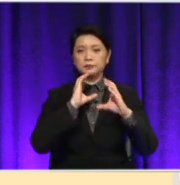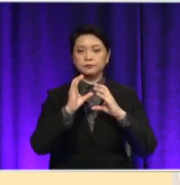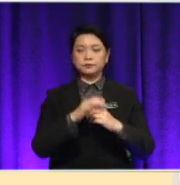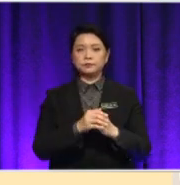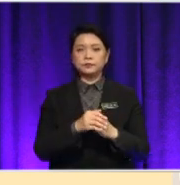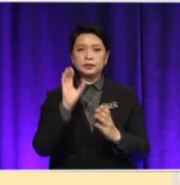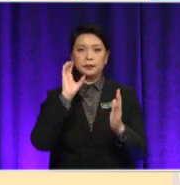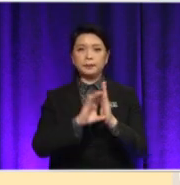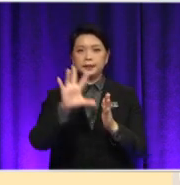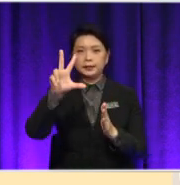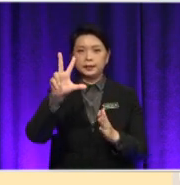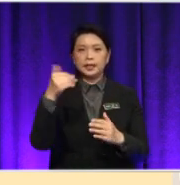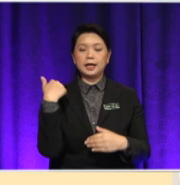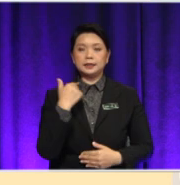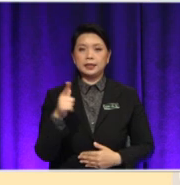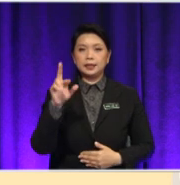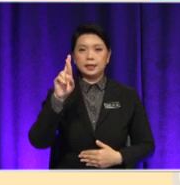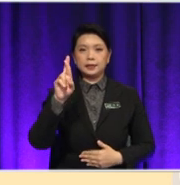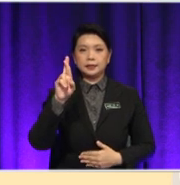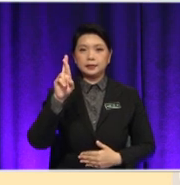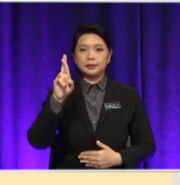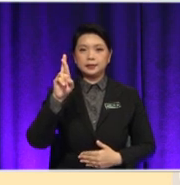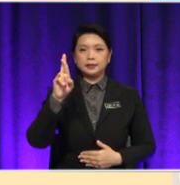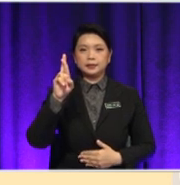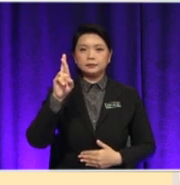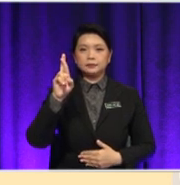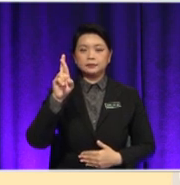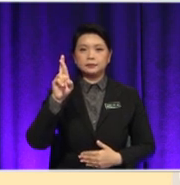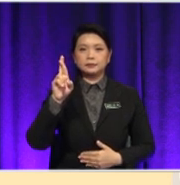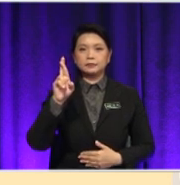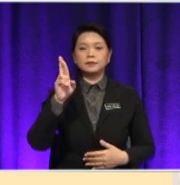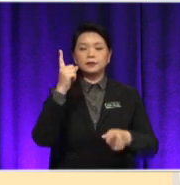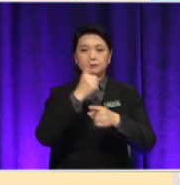pasti. Nombor tiga. Kita tengok. Jom.